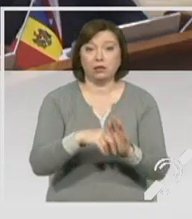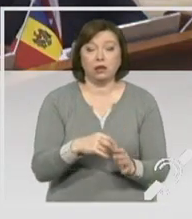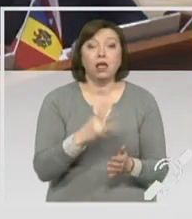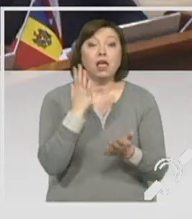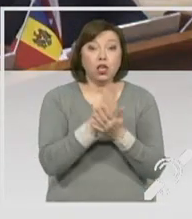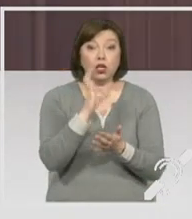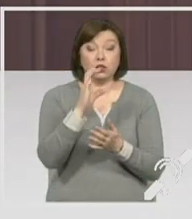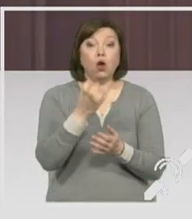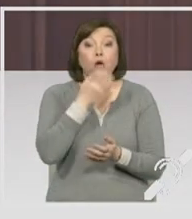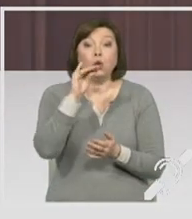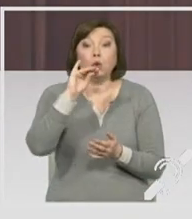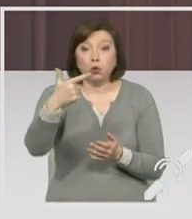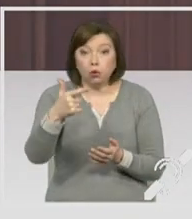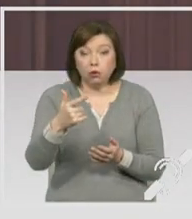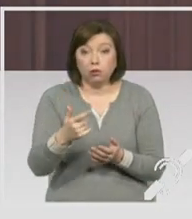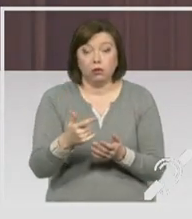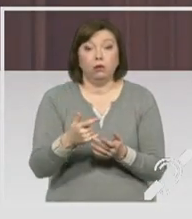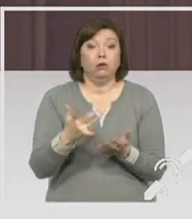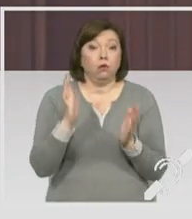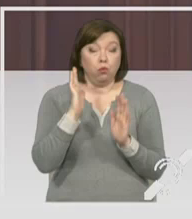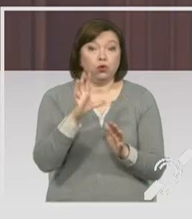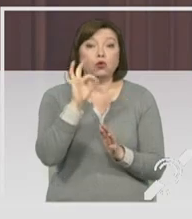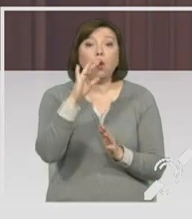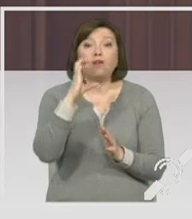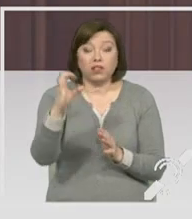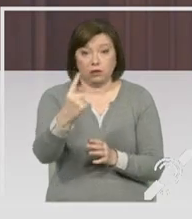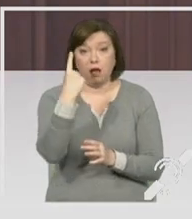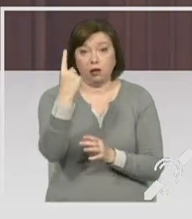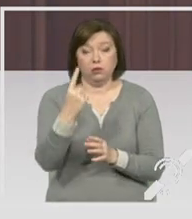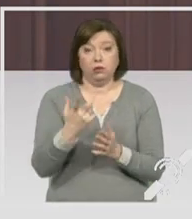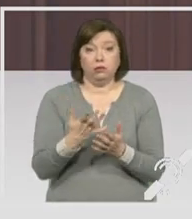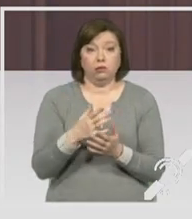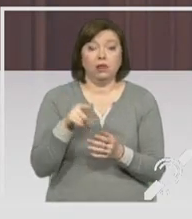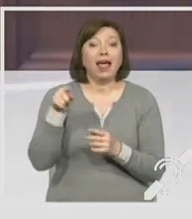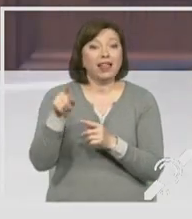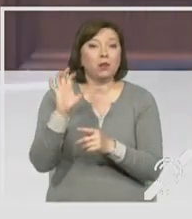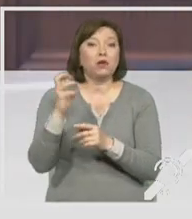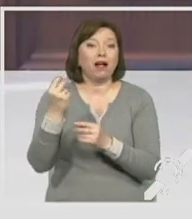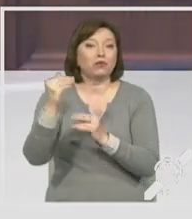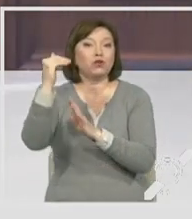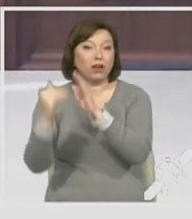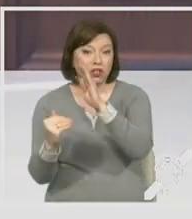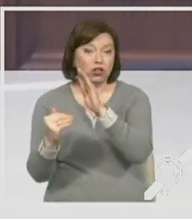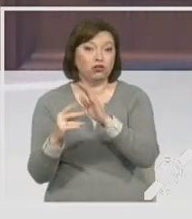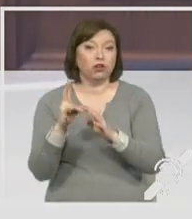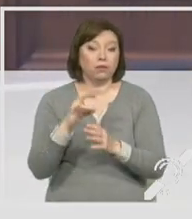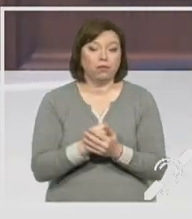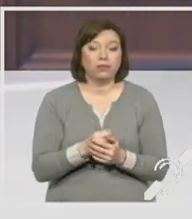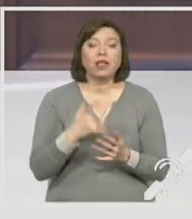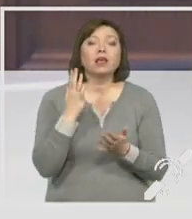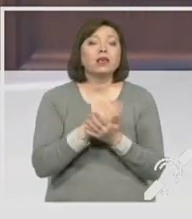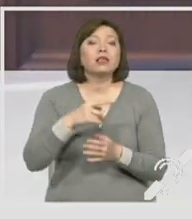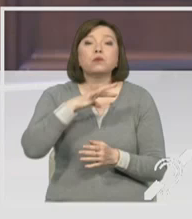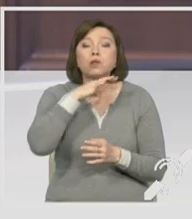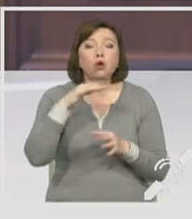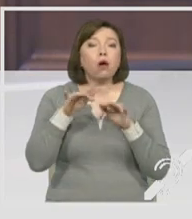Sud în continuare va exista Deci un sediu la Curtea de Apel comrat este sediul secundar sunt mii de cereri pe rol instanțele